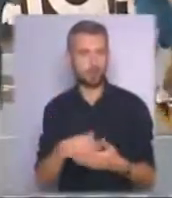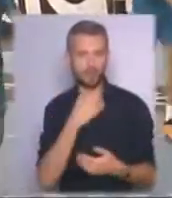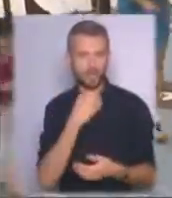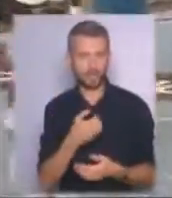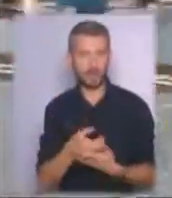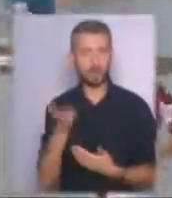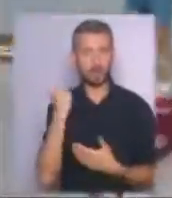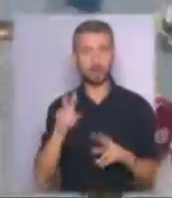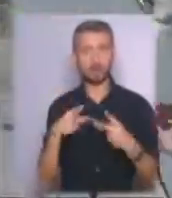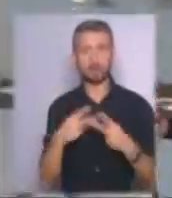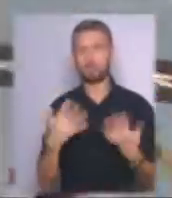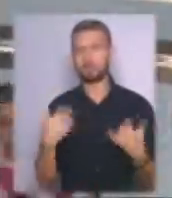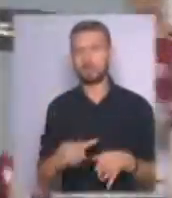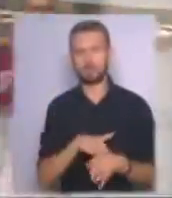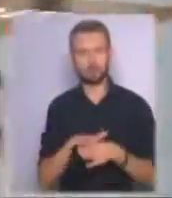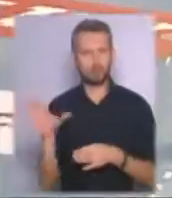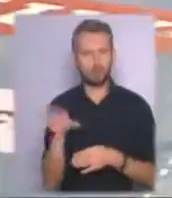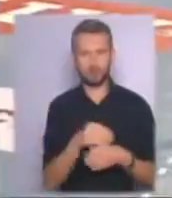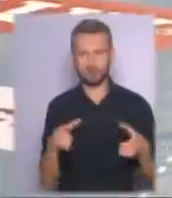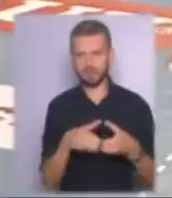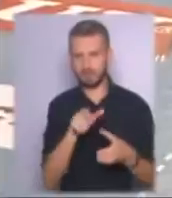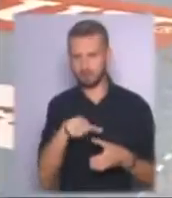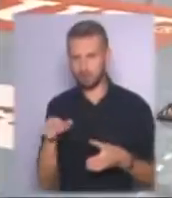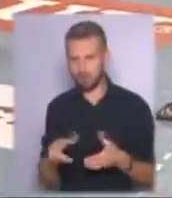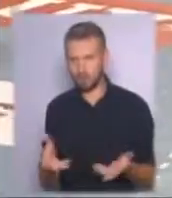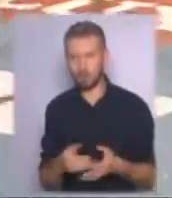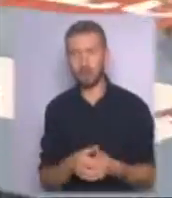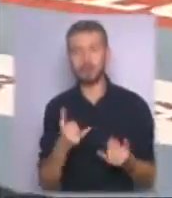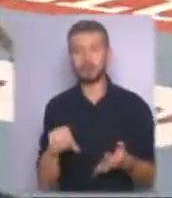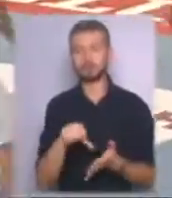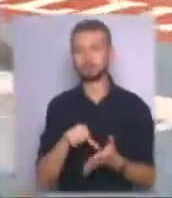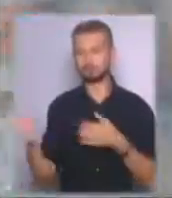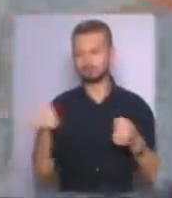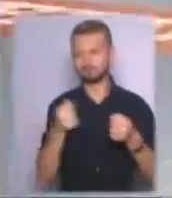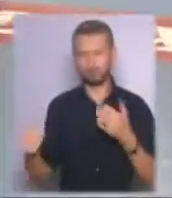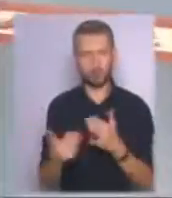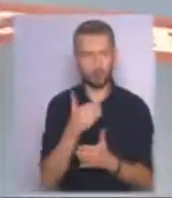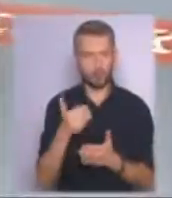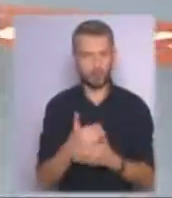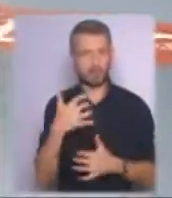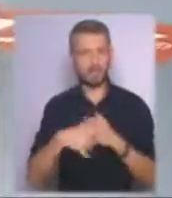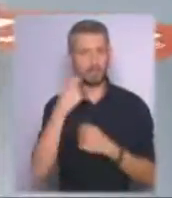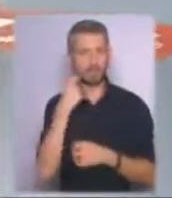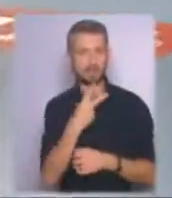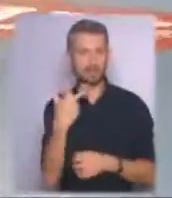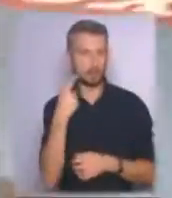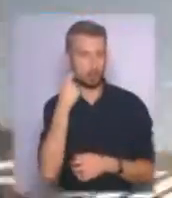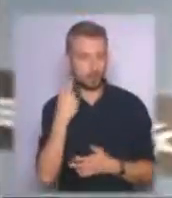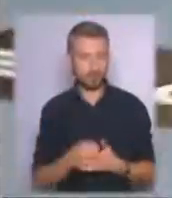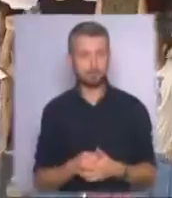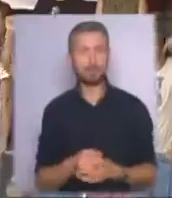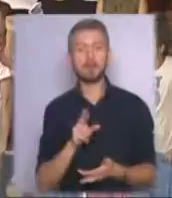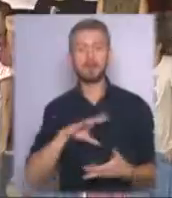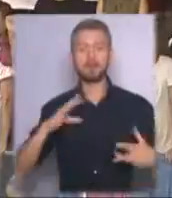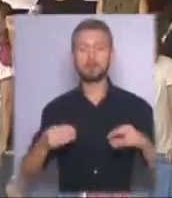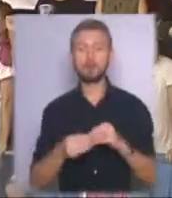Тоді клуб втратив абсолютно увесь склад команди. Зараз задіяні нові гравці, середній вік команди – 23 роки. Як результат